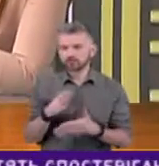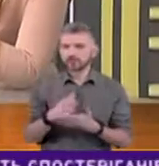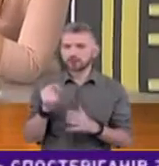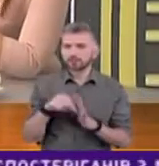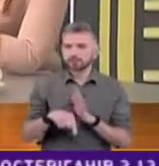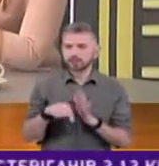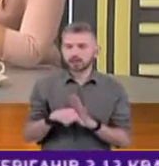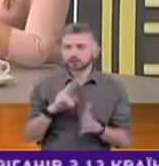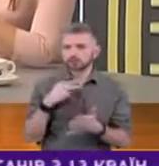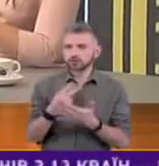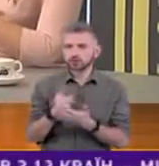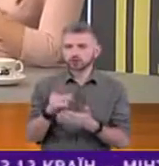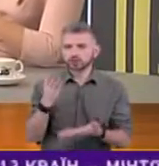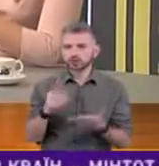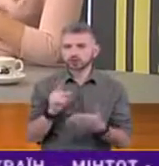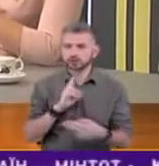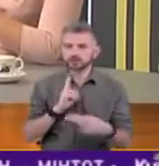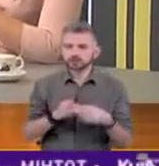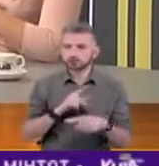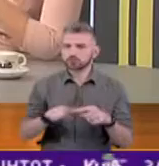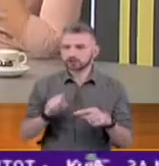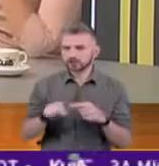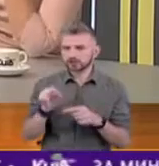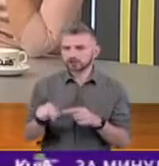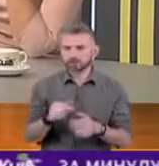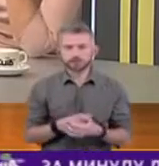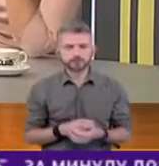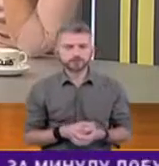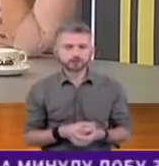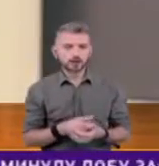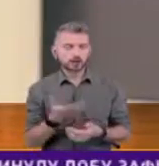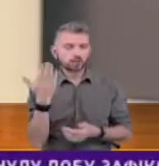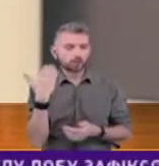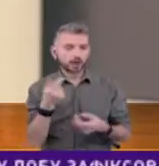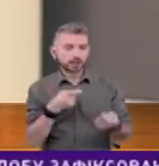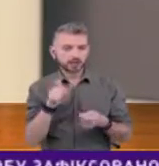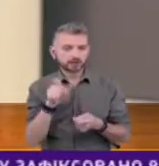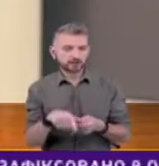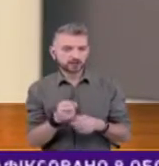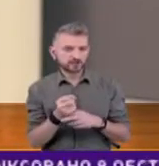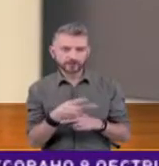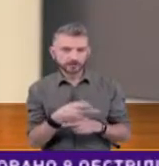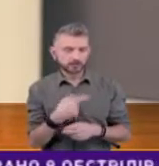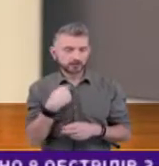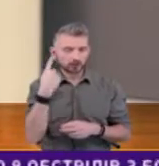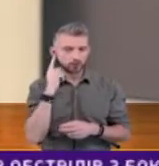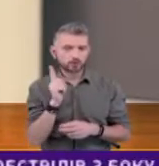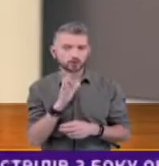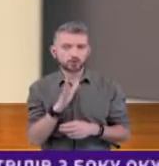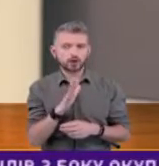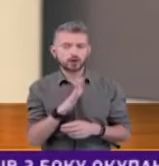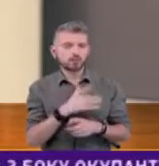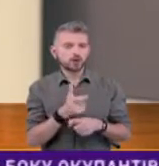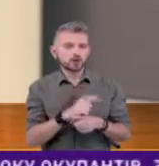які, можливо, заважають пришвидшити цей процес? Ну, попередній керівник звільнений, і я думаю, що, мабуть, було дуже